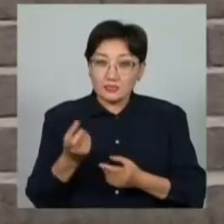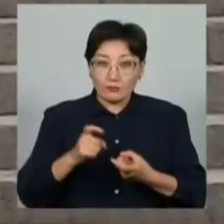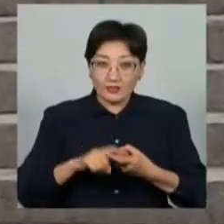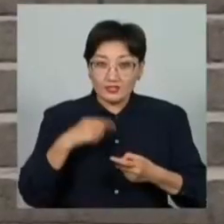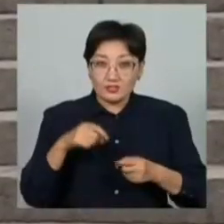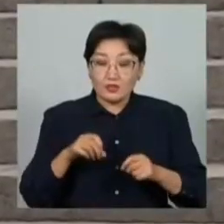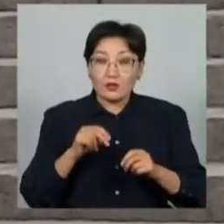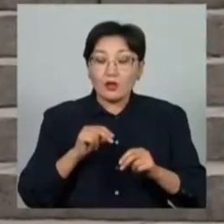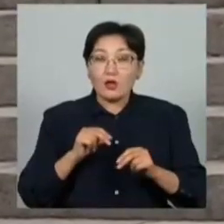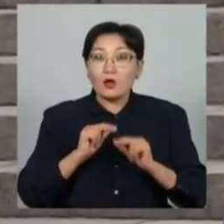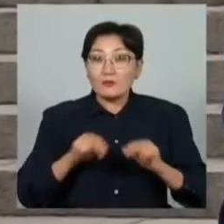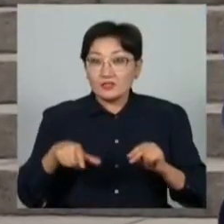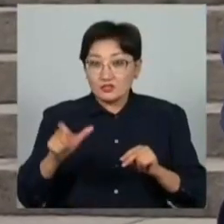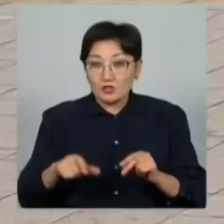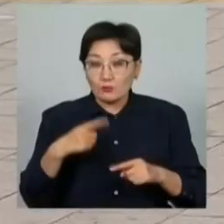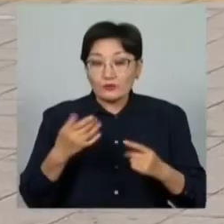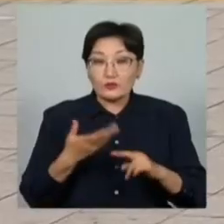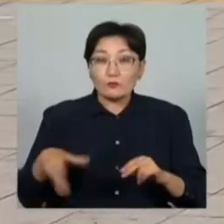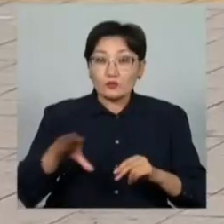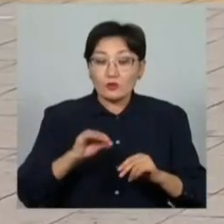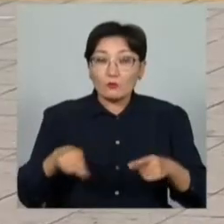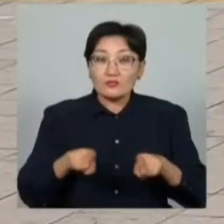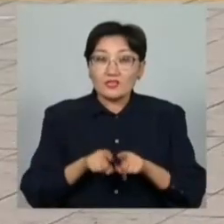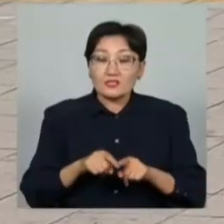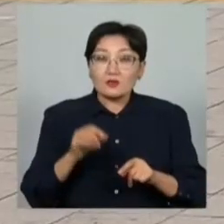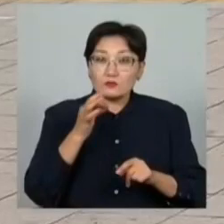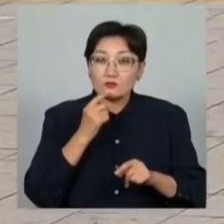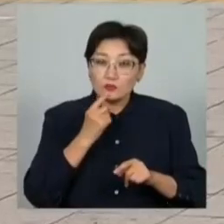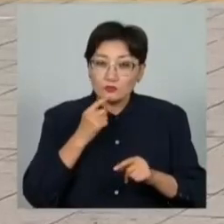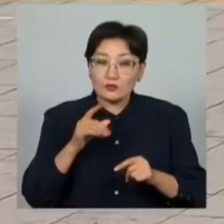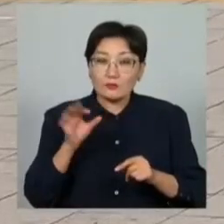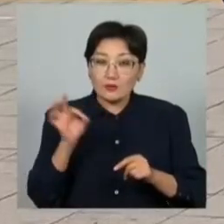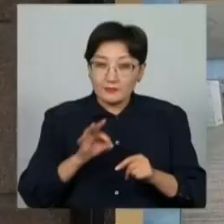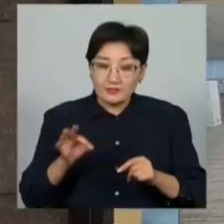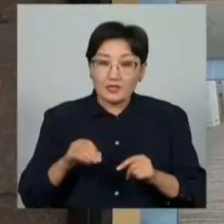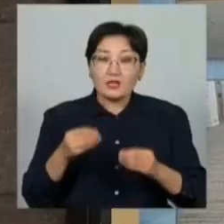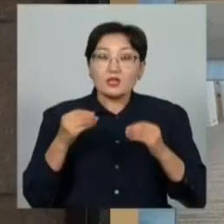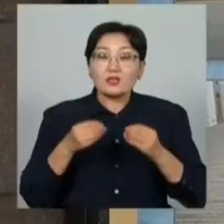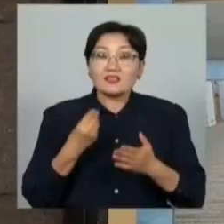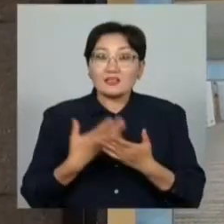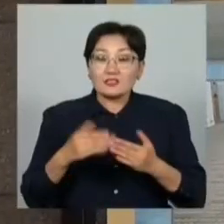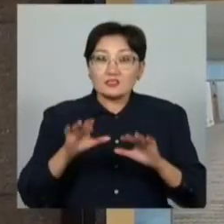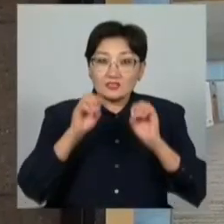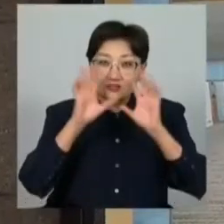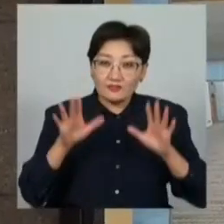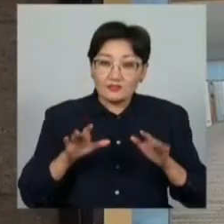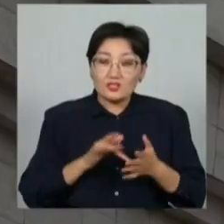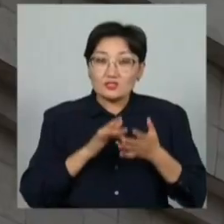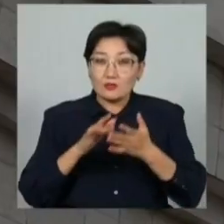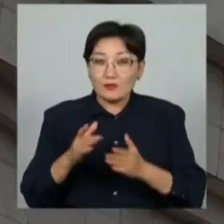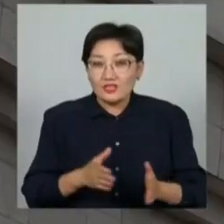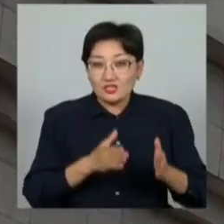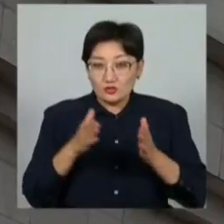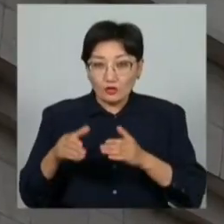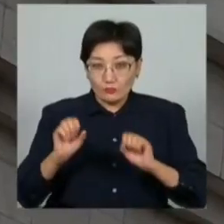байланысты дейді ұстаз Қуаныш Әбішев. Айтуынша, бүкіл әлем осындай сын сағатқа тап болған кезде қасиетті сапарды кейінге шегеруде тұрған